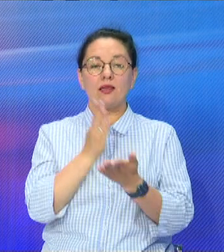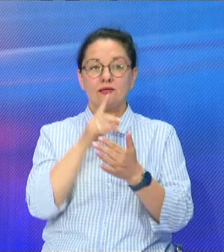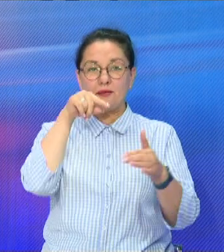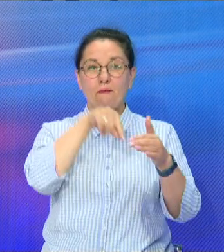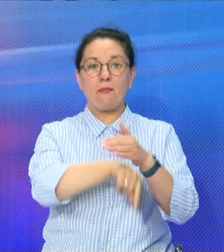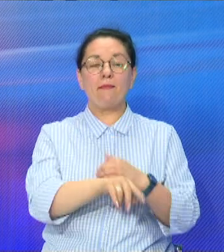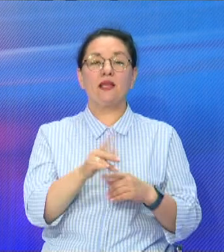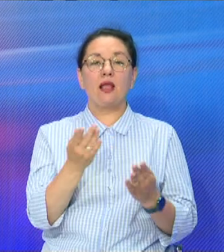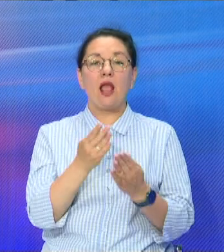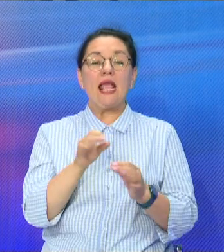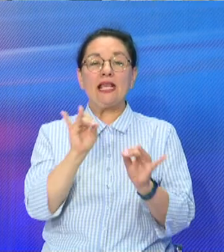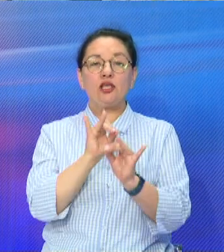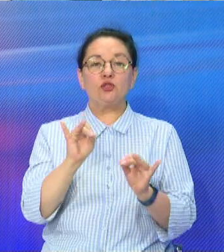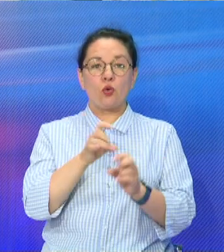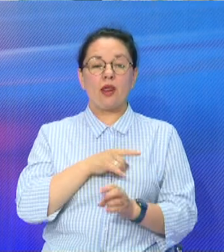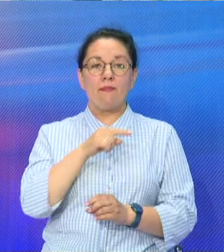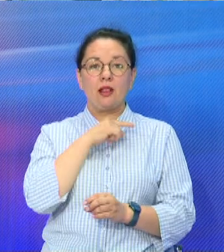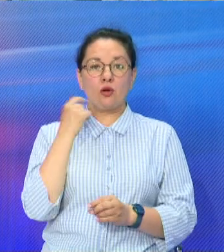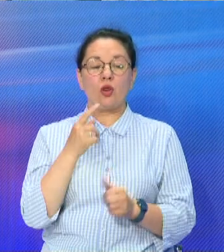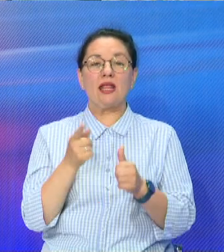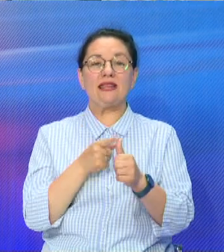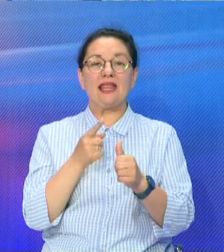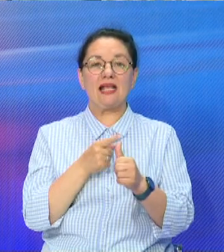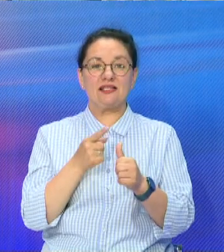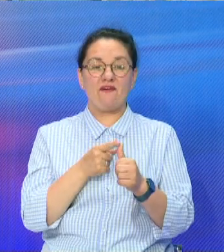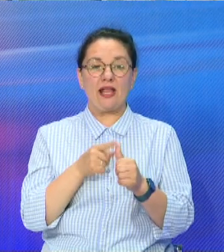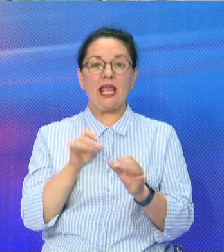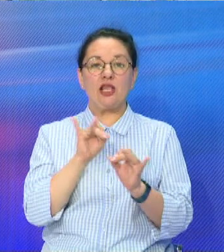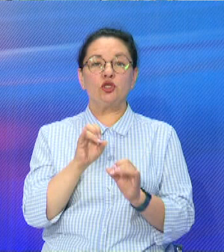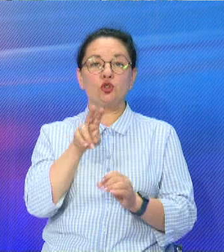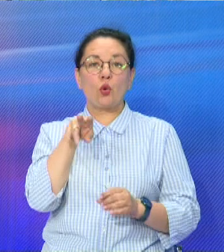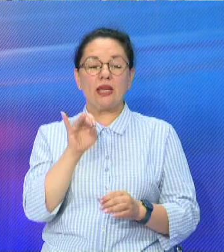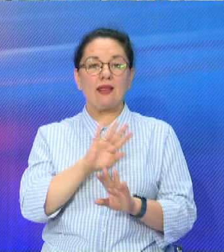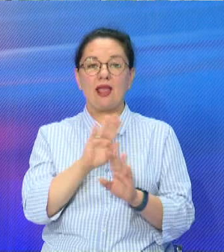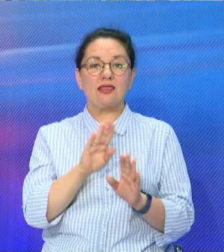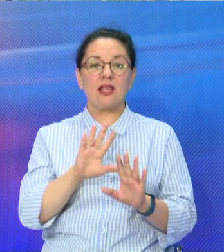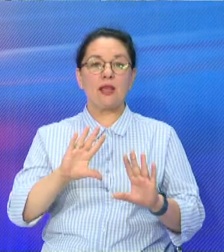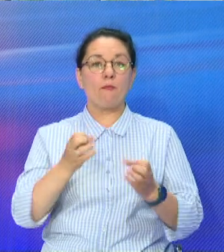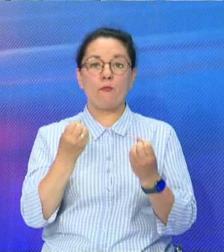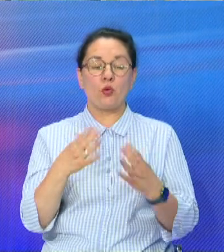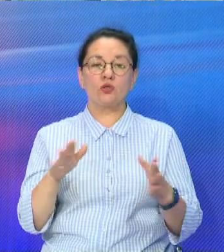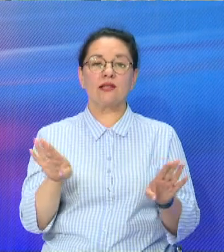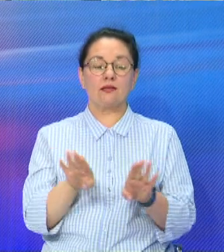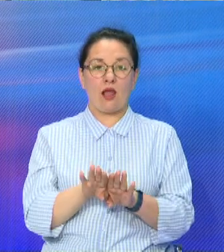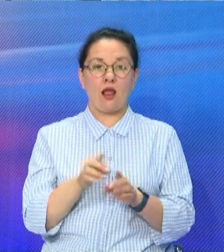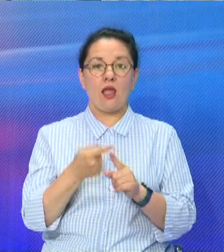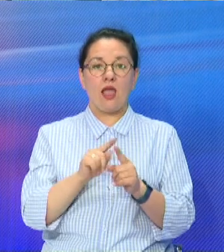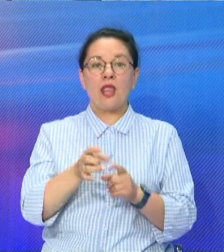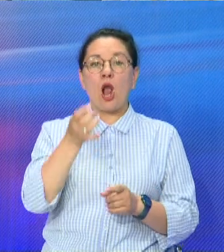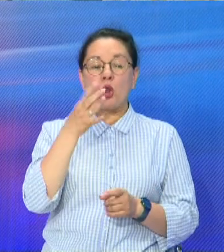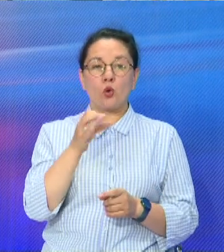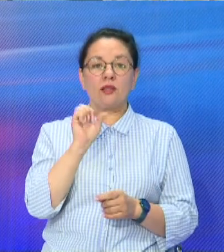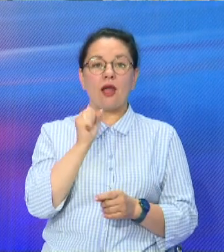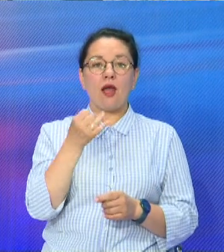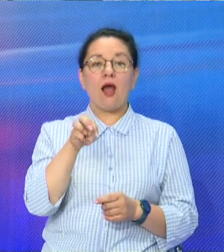военной истории беларуси название историки не случайно ведь и это гродно а идти и